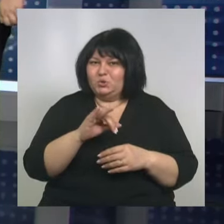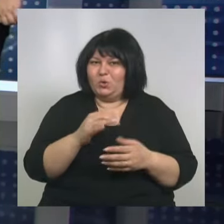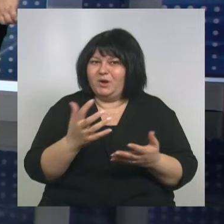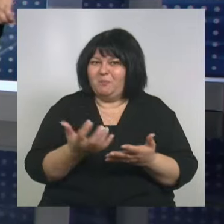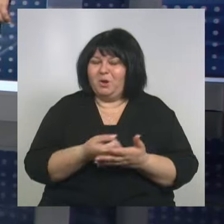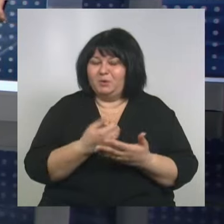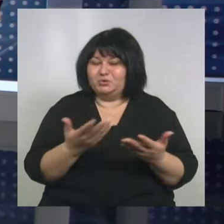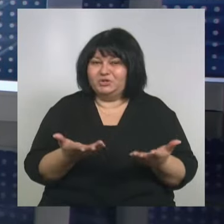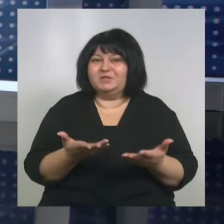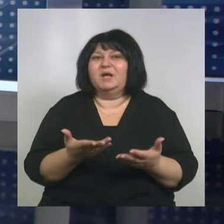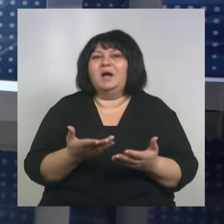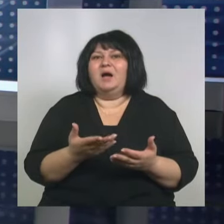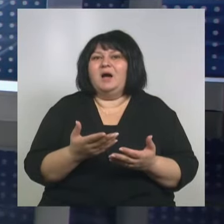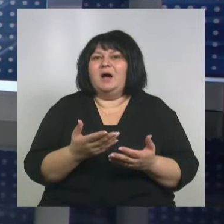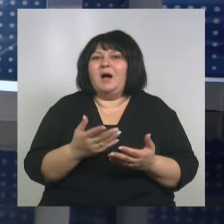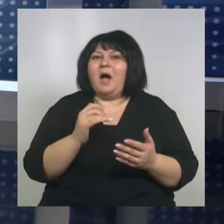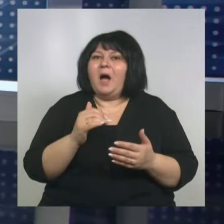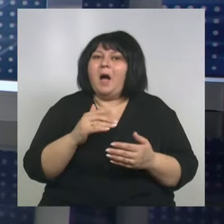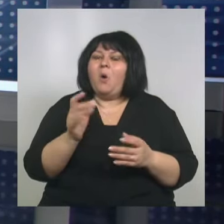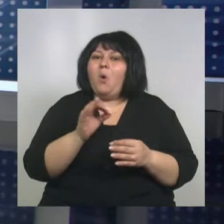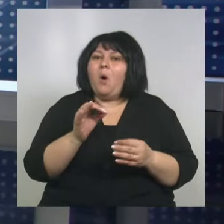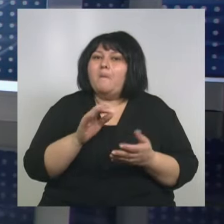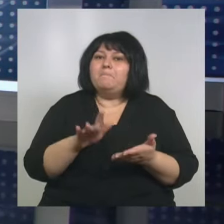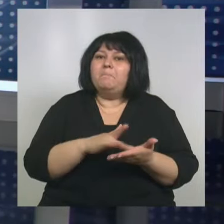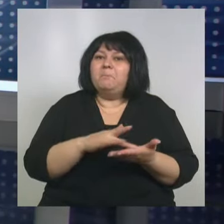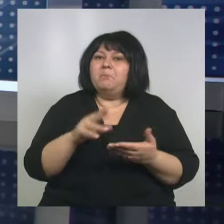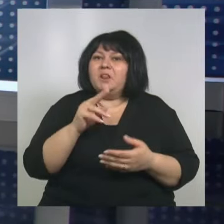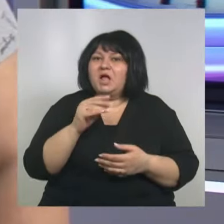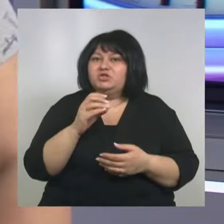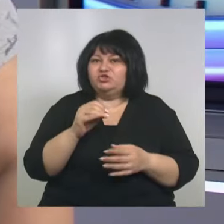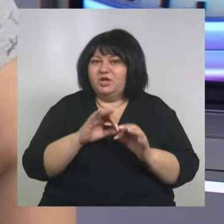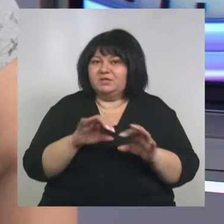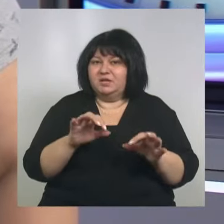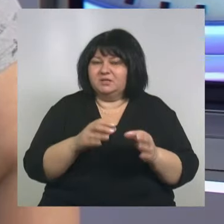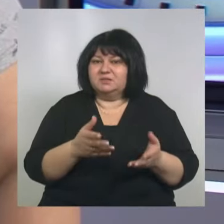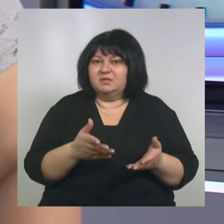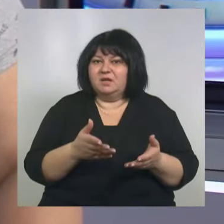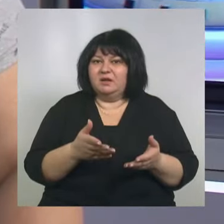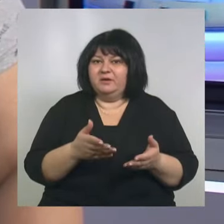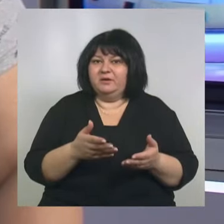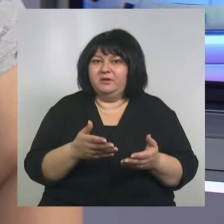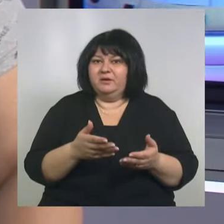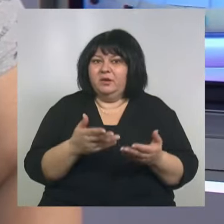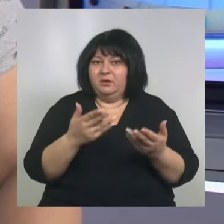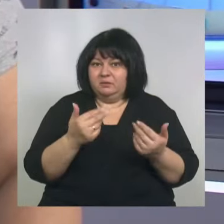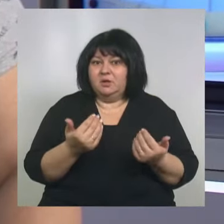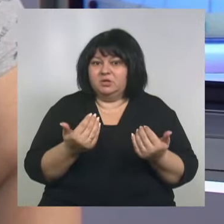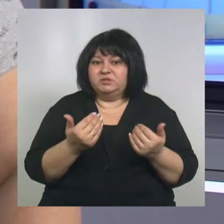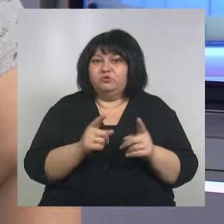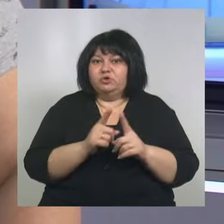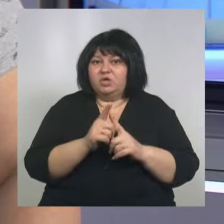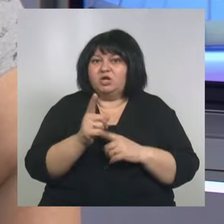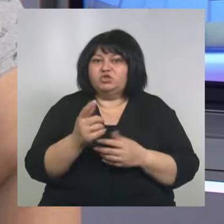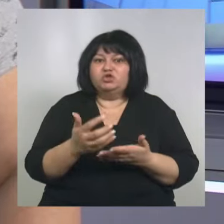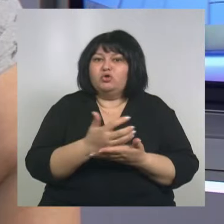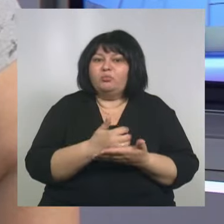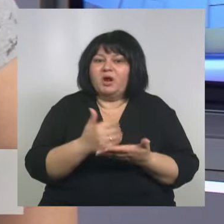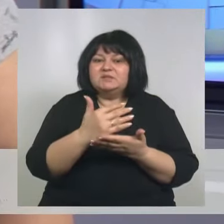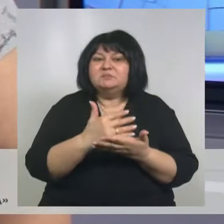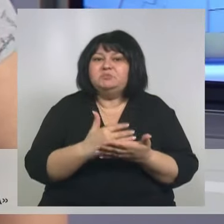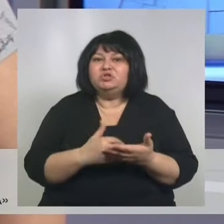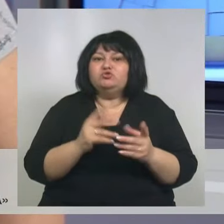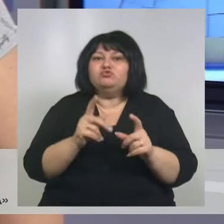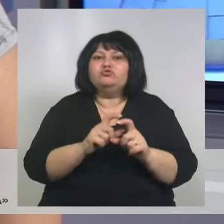получилась про планшеты Расскажите поподробнее вот буквально сегодня как чали собирать с школьников на